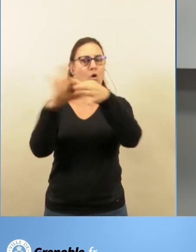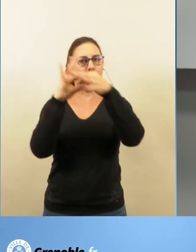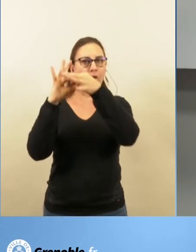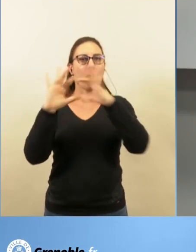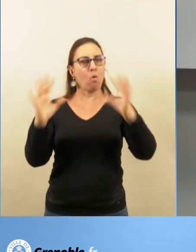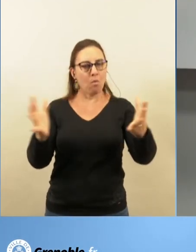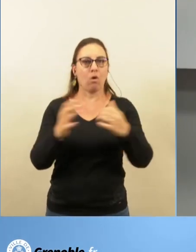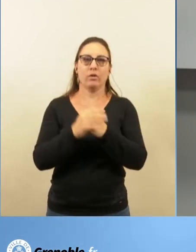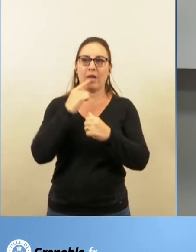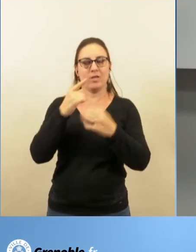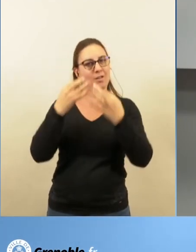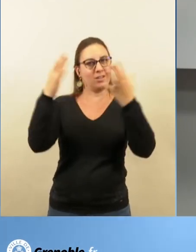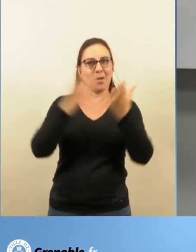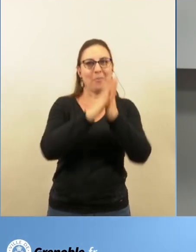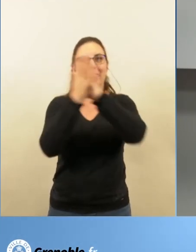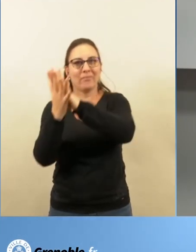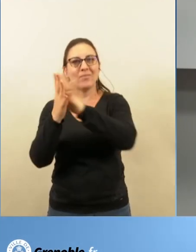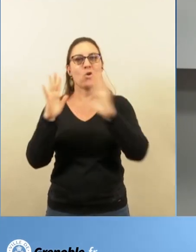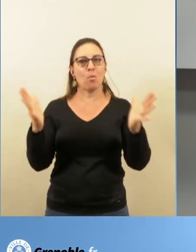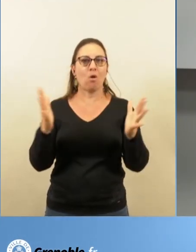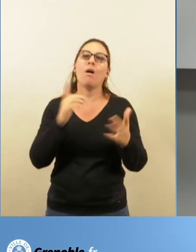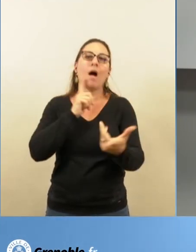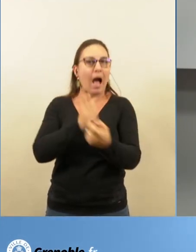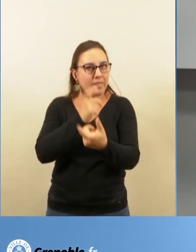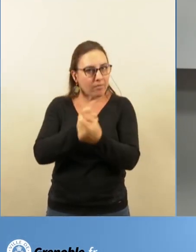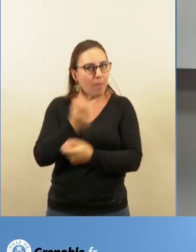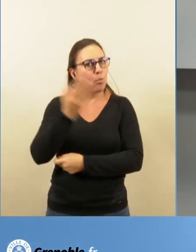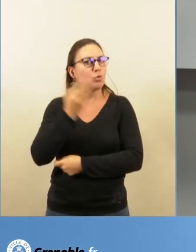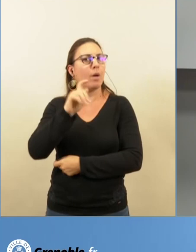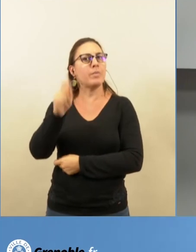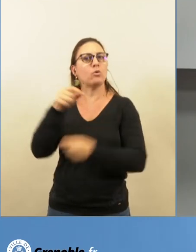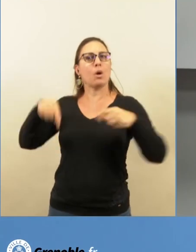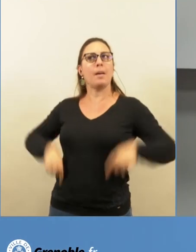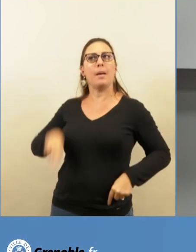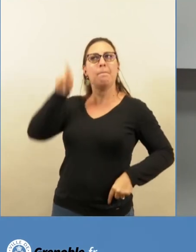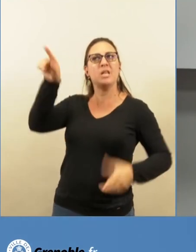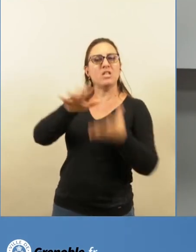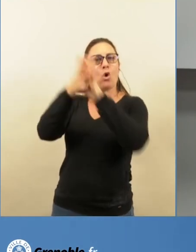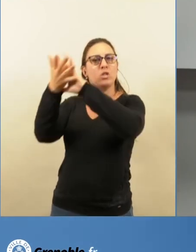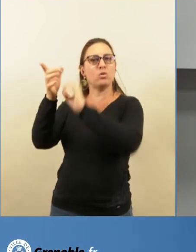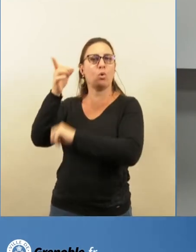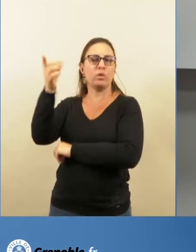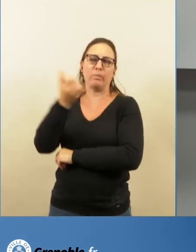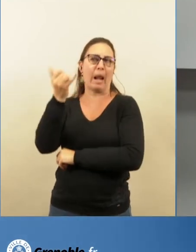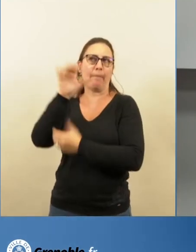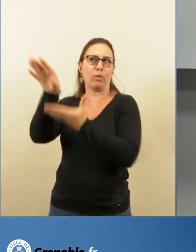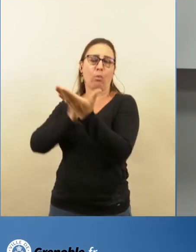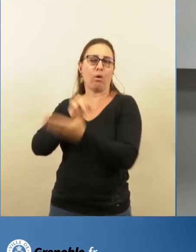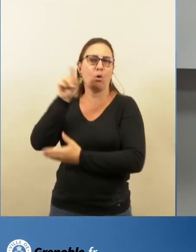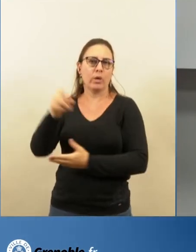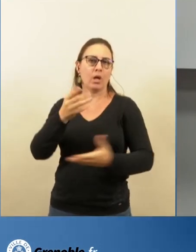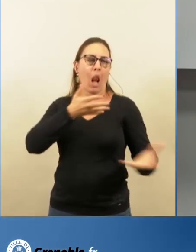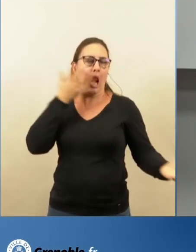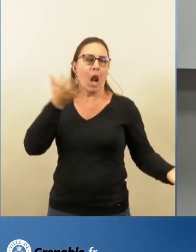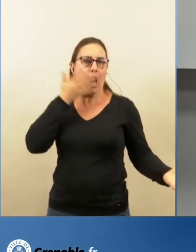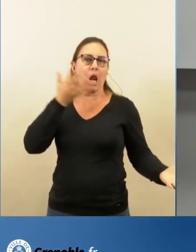d'atténuer le changement climatique il faut s'y adapter je vais pas reprendre les propos de notre ministre de la transition qui à plusieurs reprises à déclamer qu'il